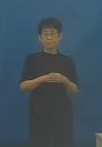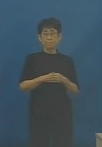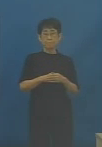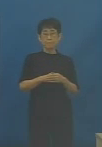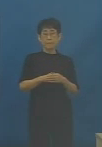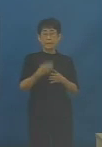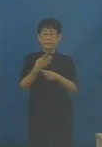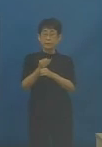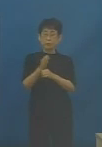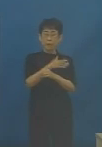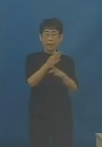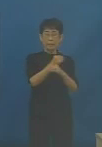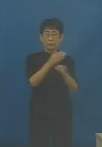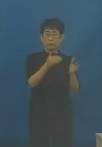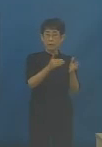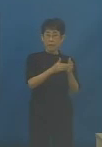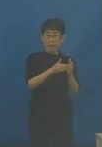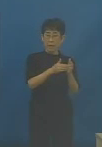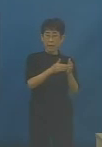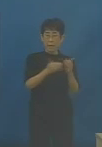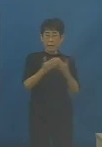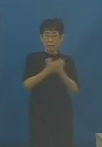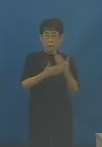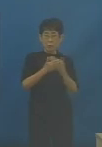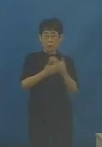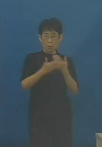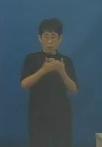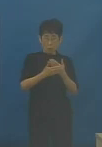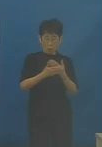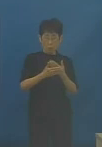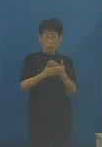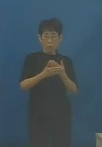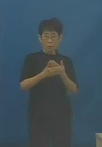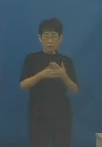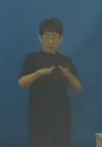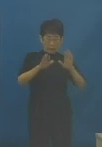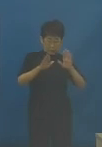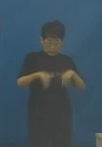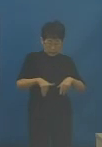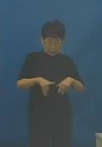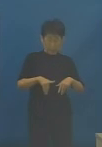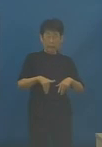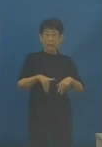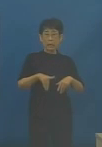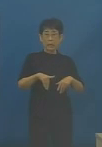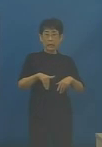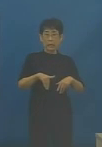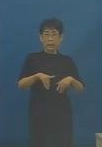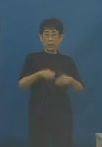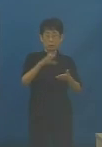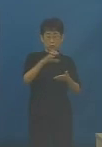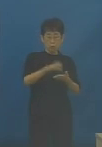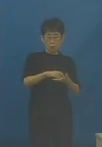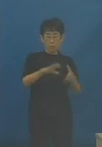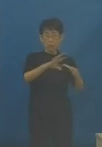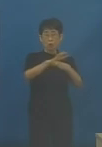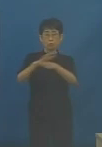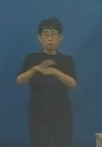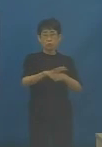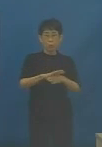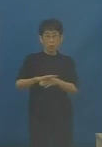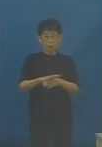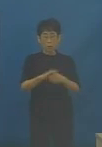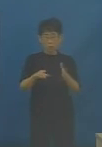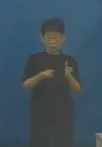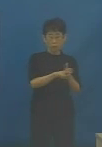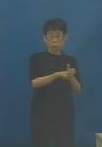いつからいつまで療養しましたよということを証明しますっていう文章をそこに入れてあげると。でそうすると保